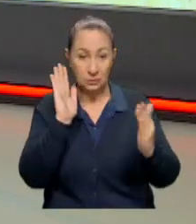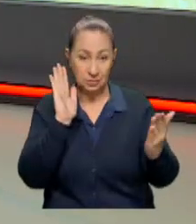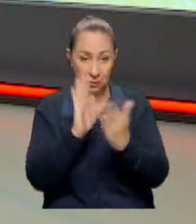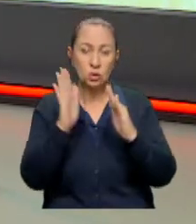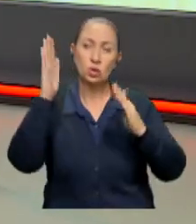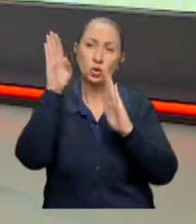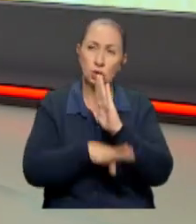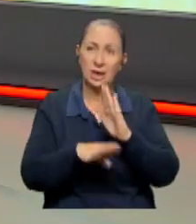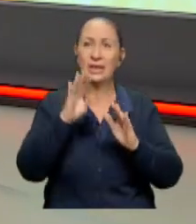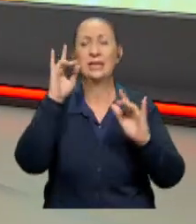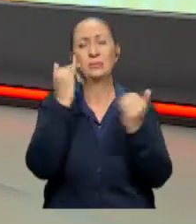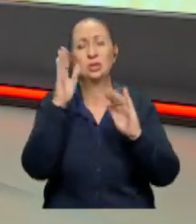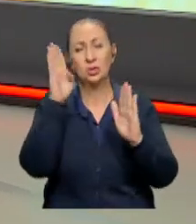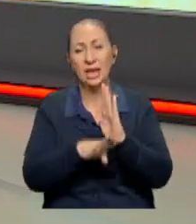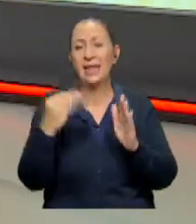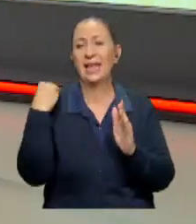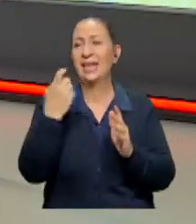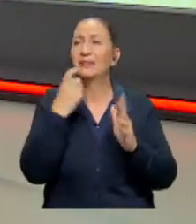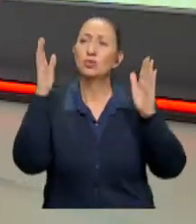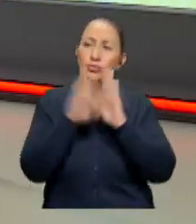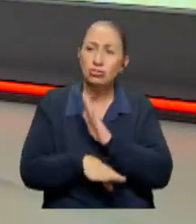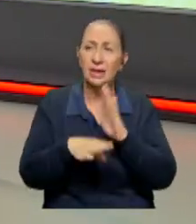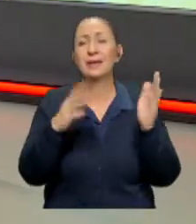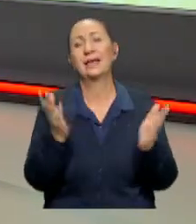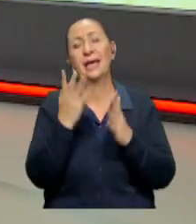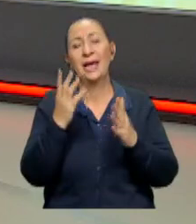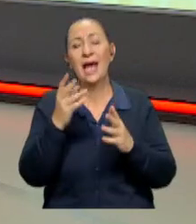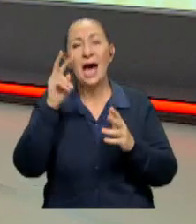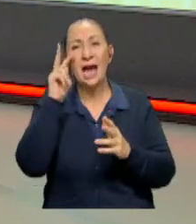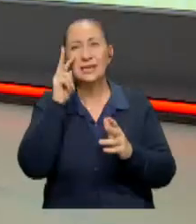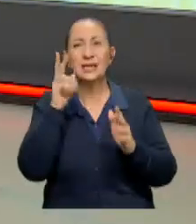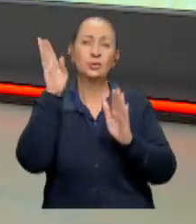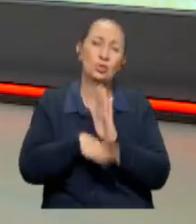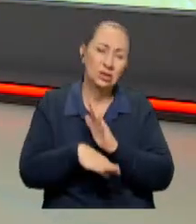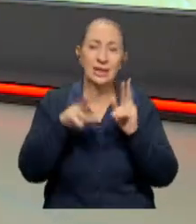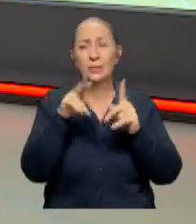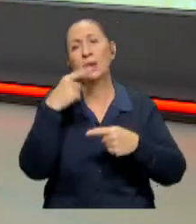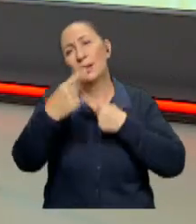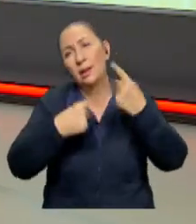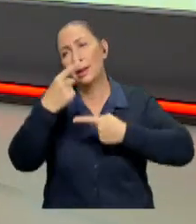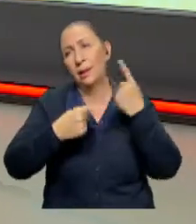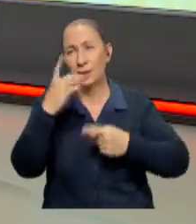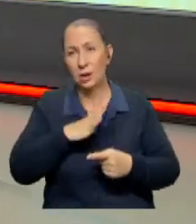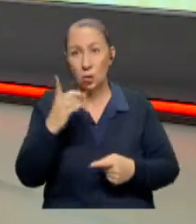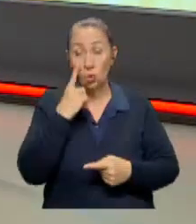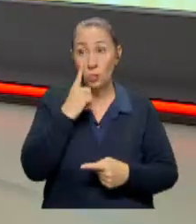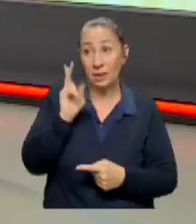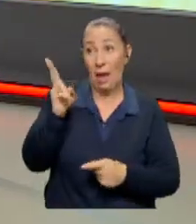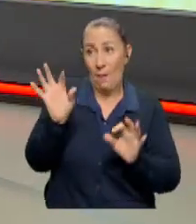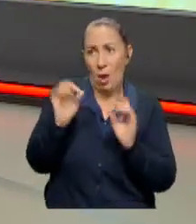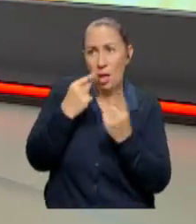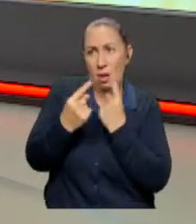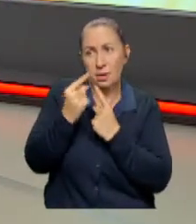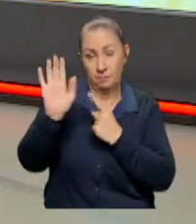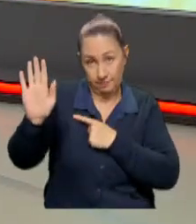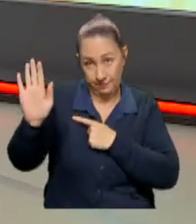düşecek. Yılbaşında düşecek. Yeni yılda düşecek. İşte yılın son çeyreğinde düşecek filan deniyor. Hükümet kanadından hep bunlar